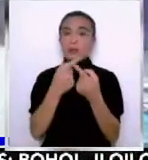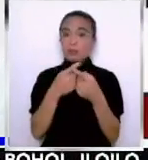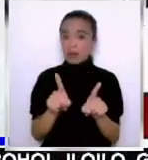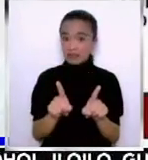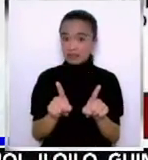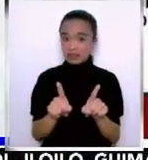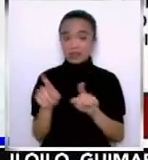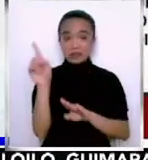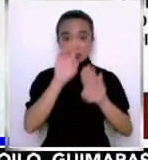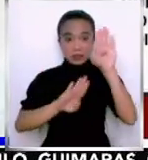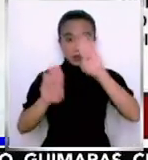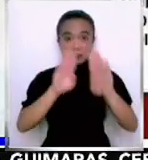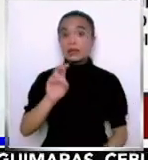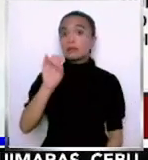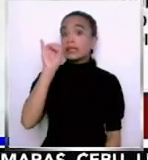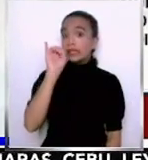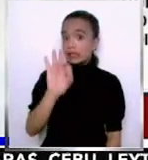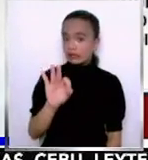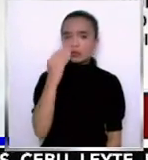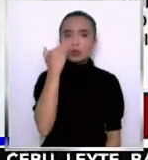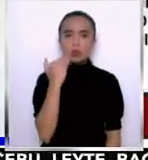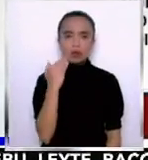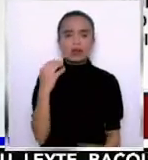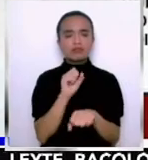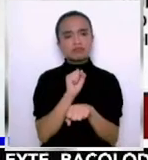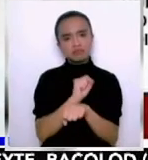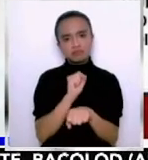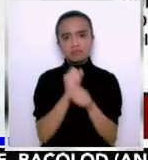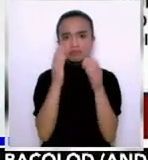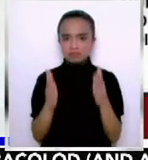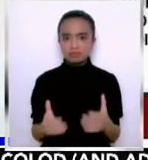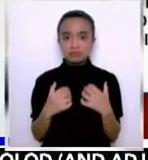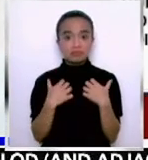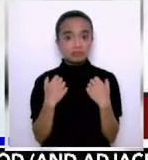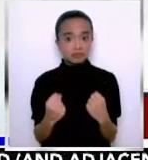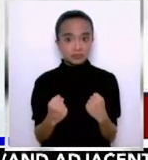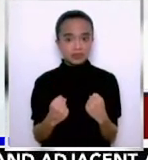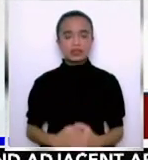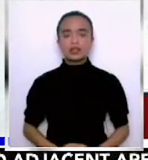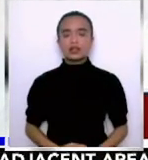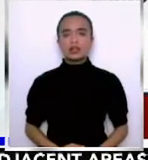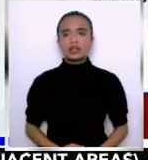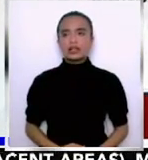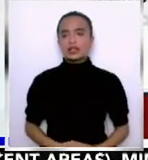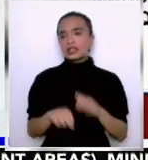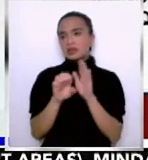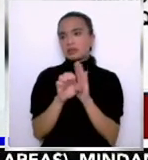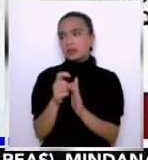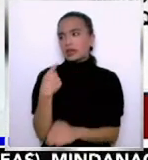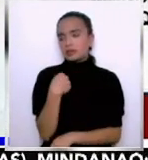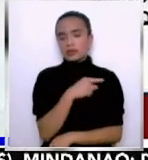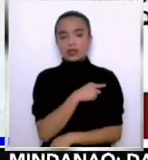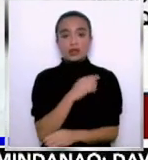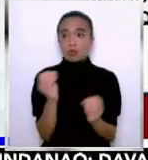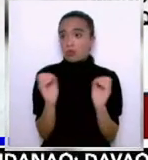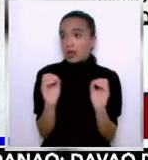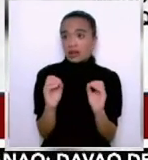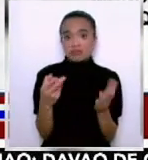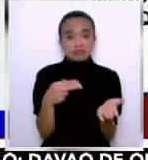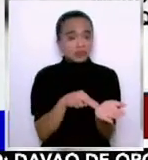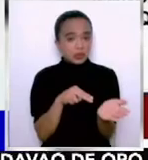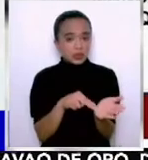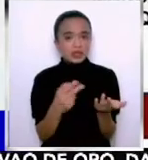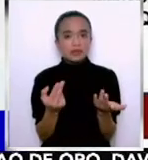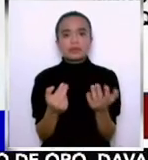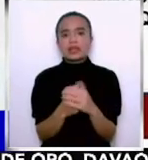workers. Up to a certain point siguro na talagang wala na kaming naibigay ng mga nurses, that's the only time na